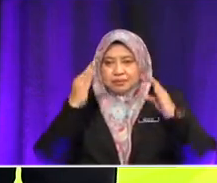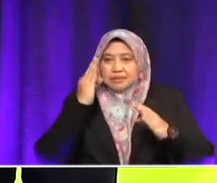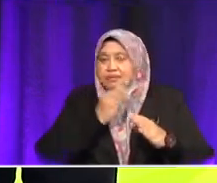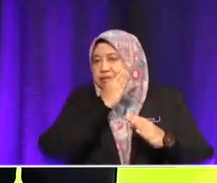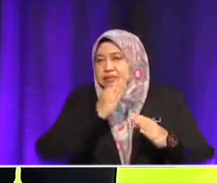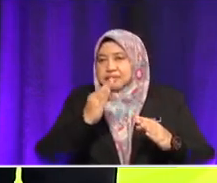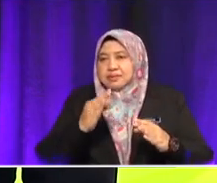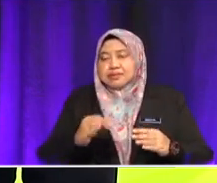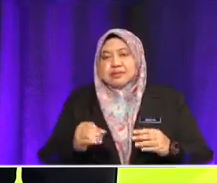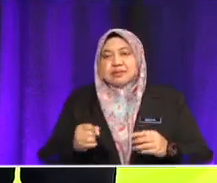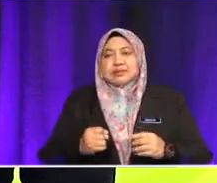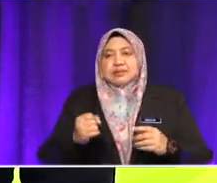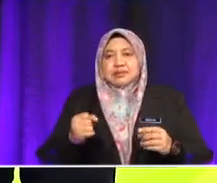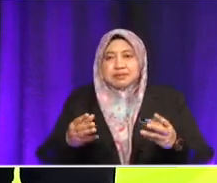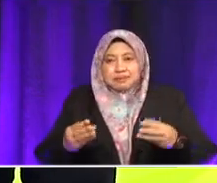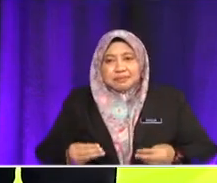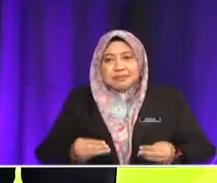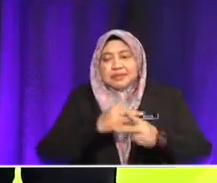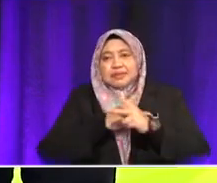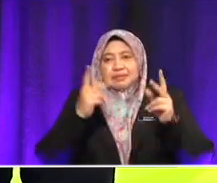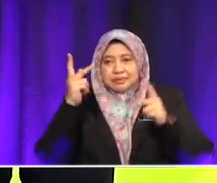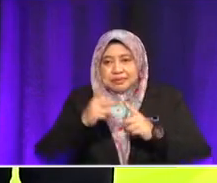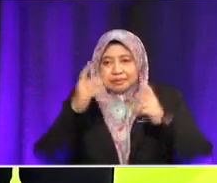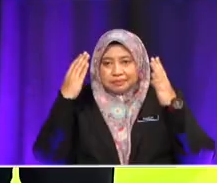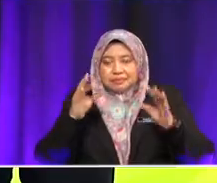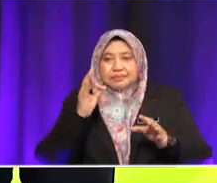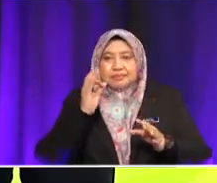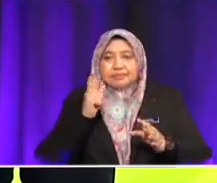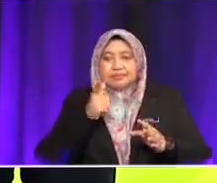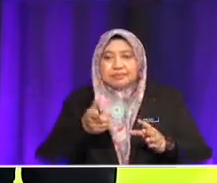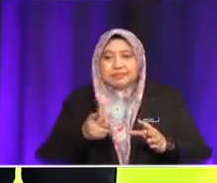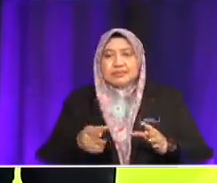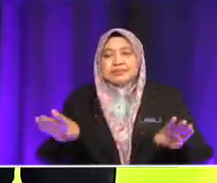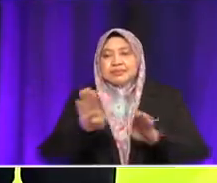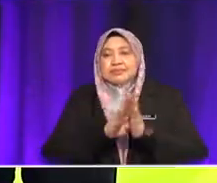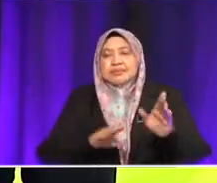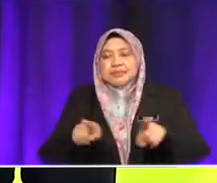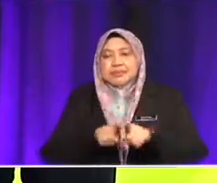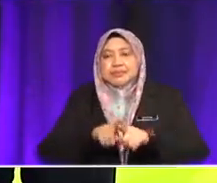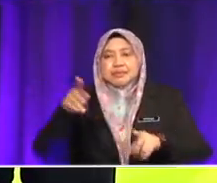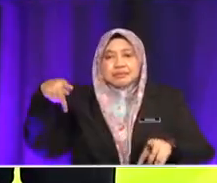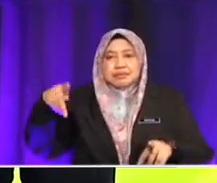terima kasih kepada bersama kami untuk PBB selanjutnya